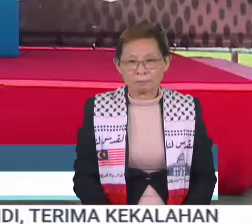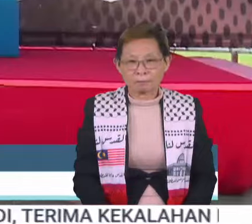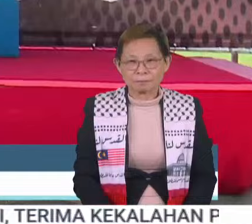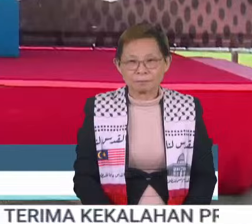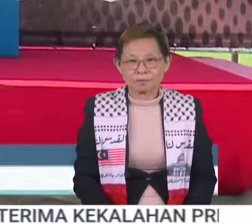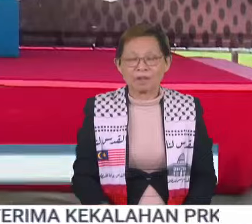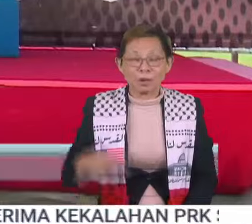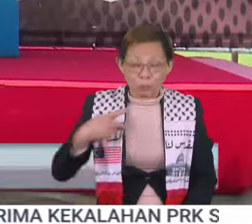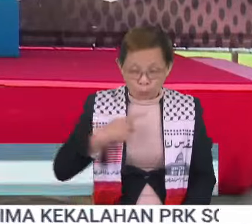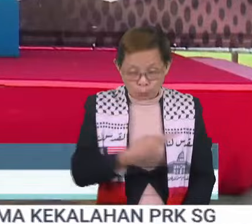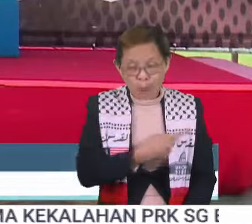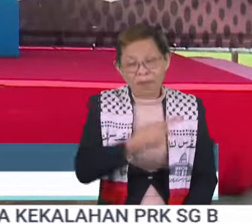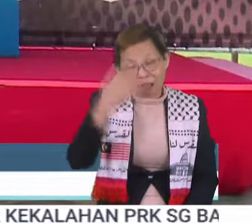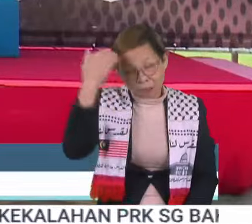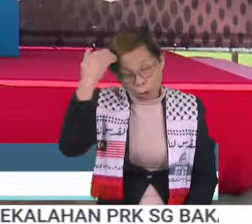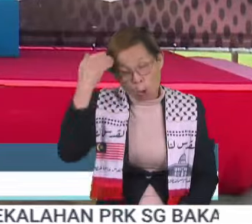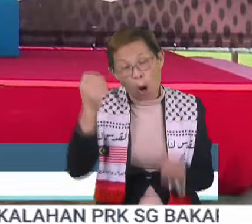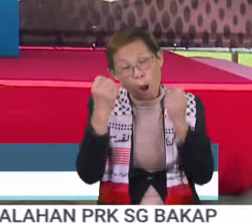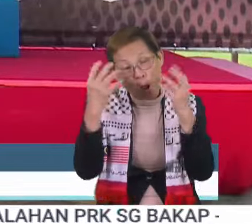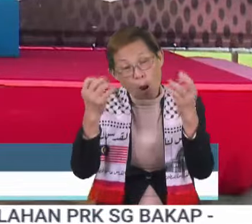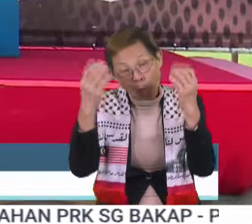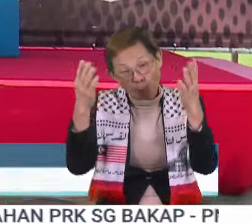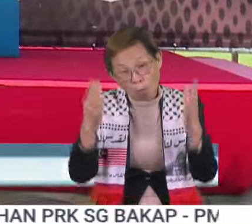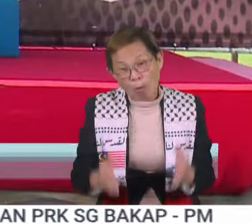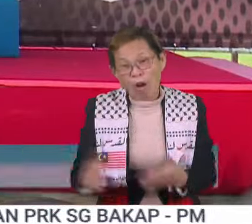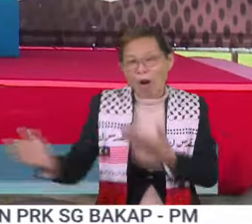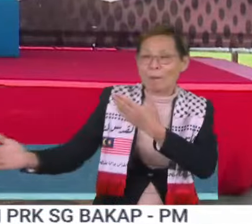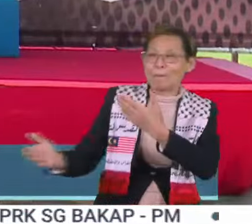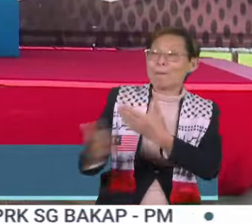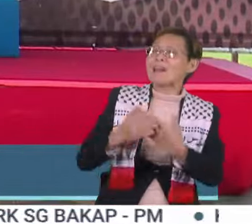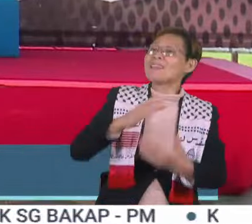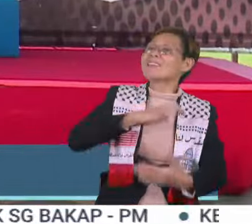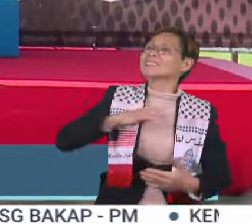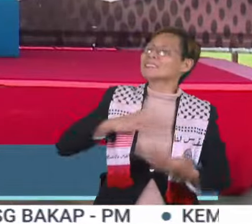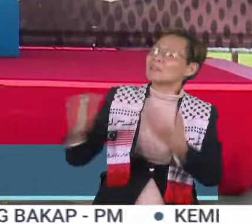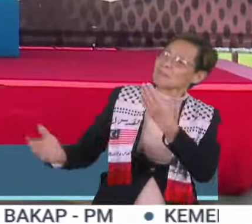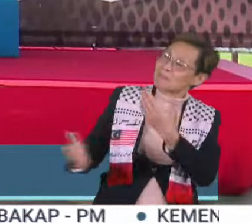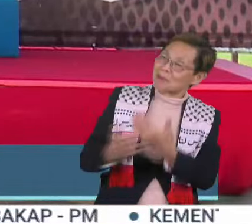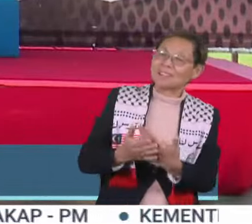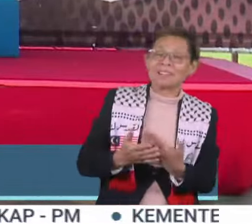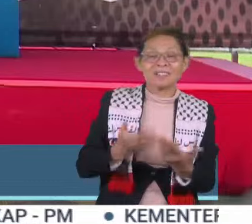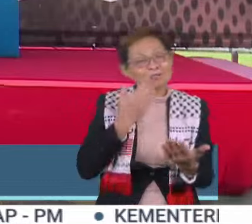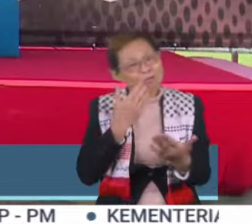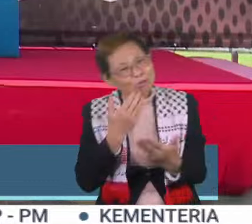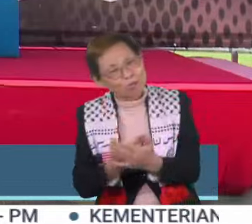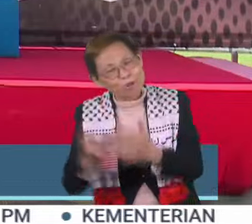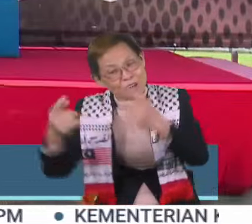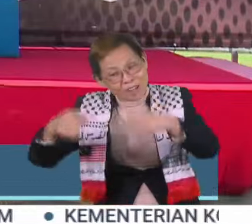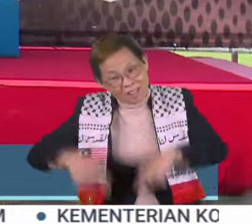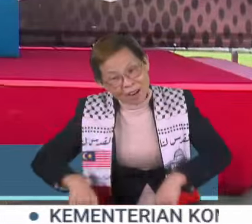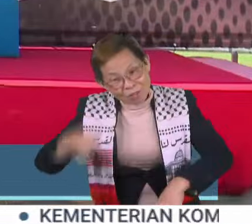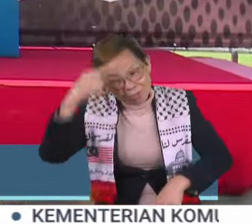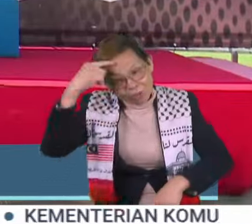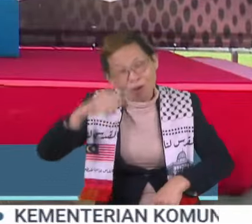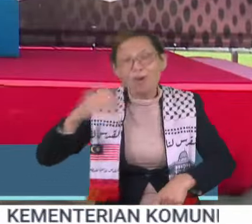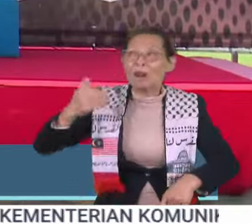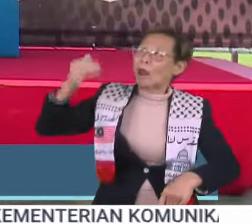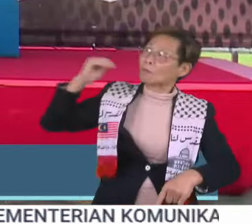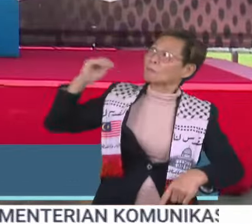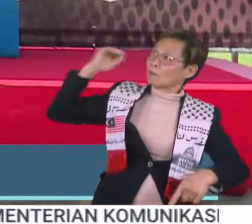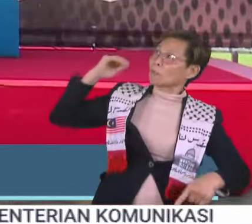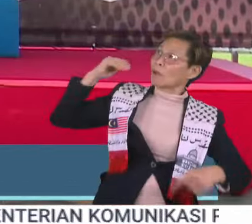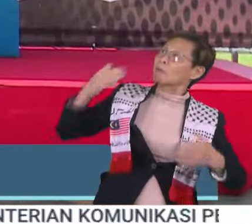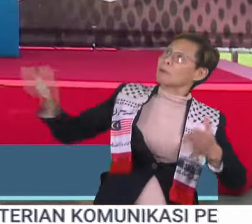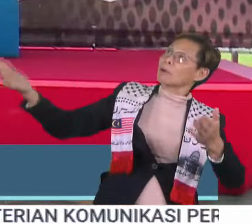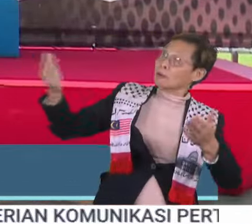As far as we know, a lot of them are return customers. So the good thing is that, you know, when they come for the few editions before, they